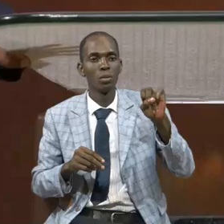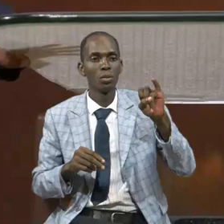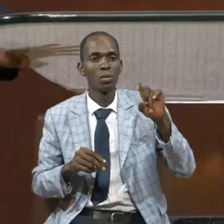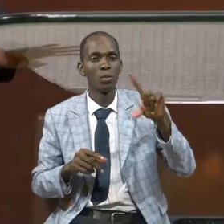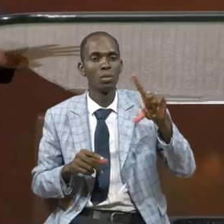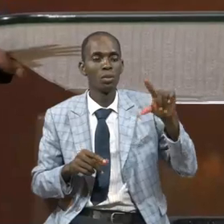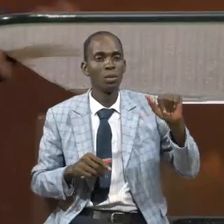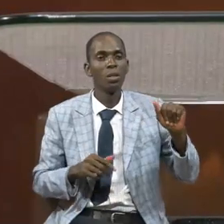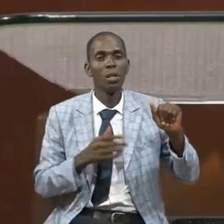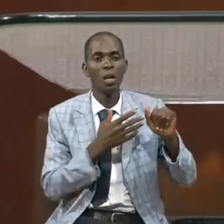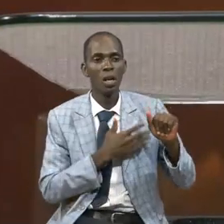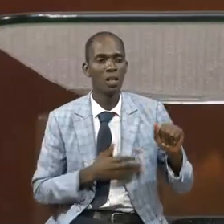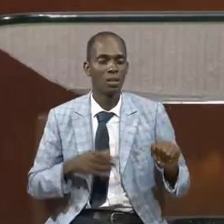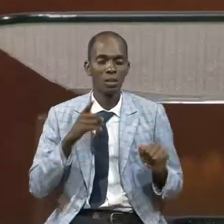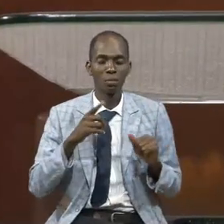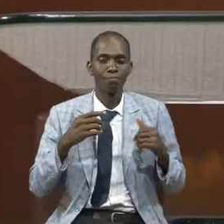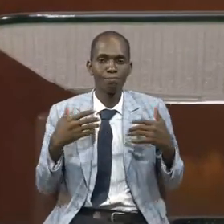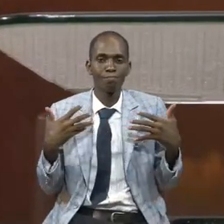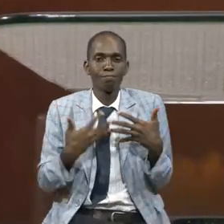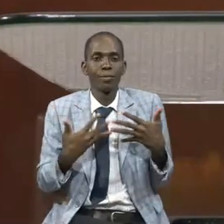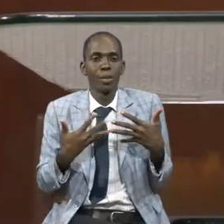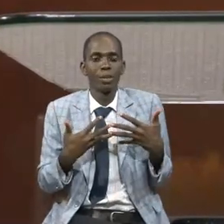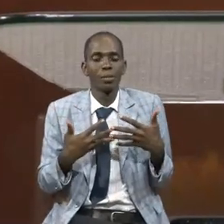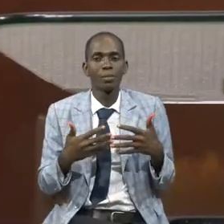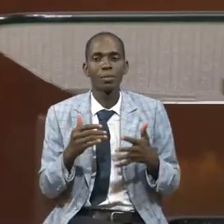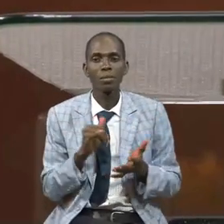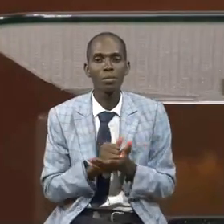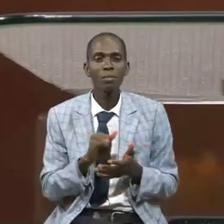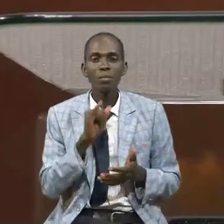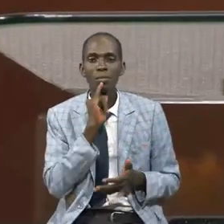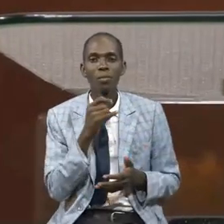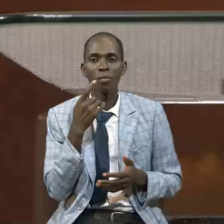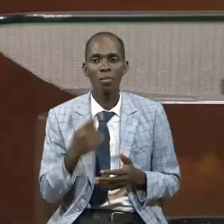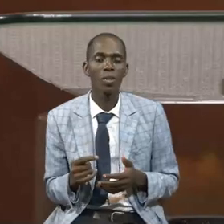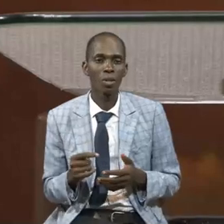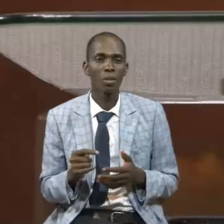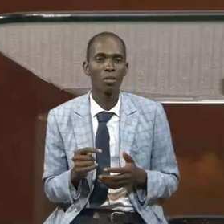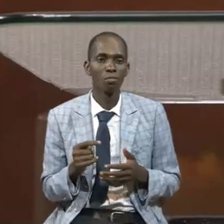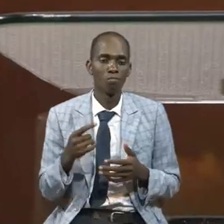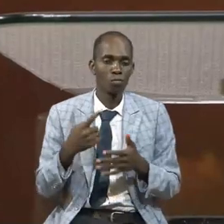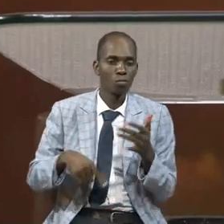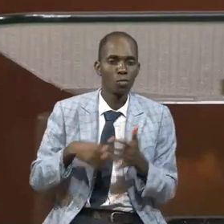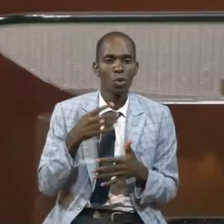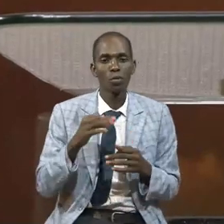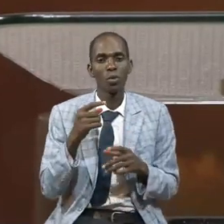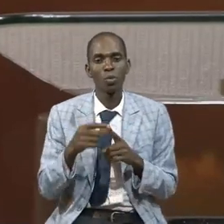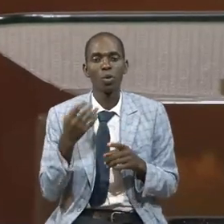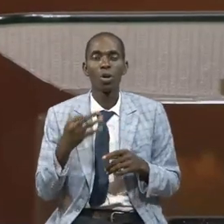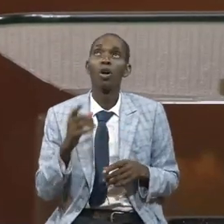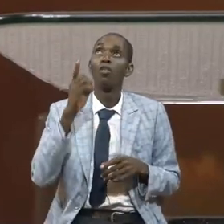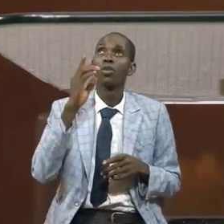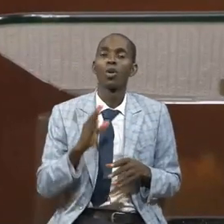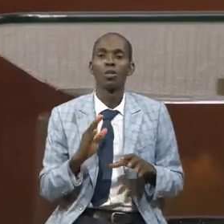deux sont légers. Et puis il était affrayé. C'est ce que la parole de Dieu fait.